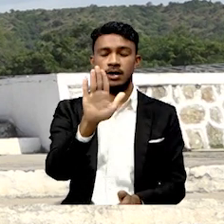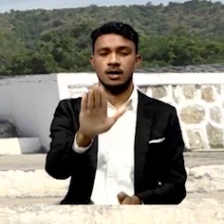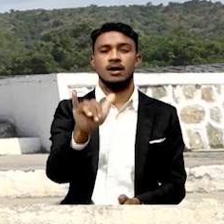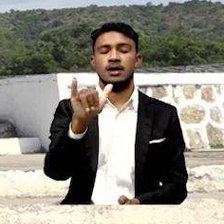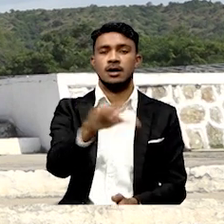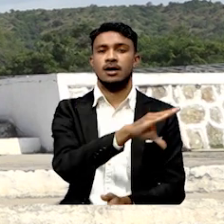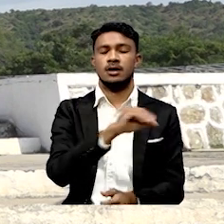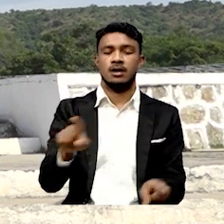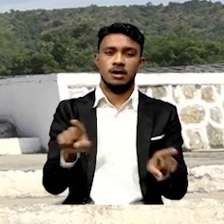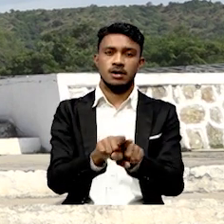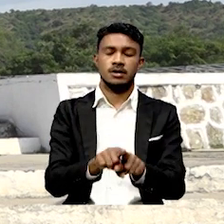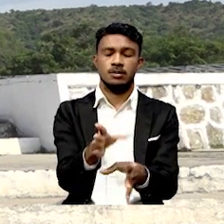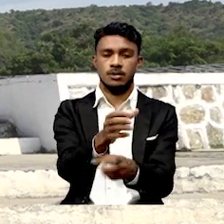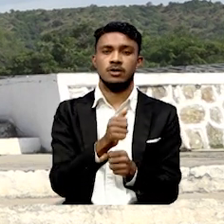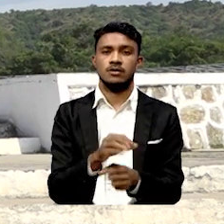hodi atrai votus.